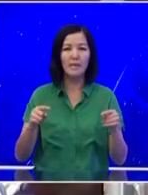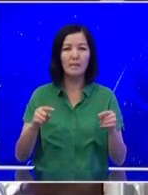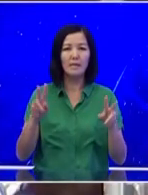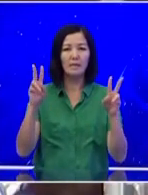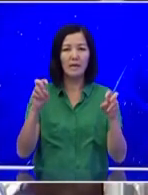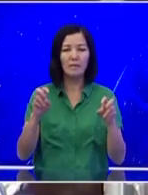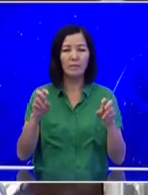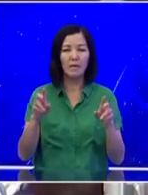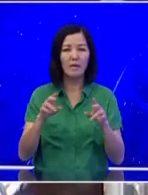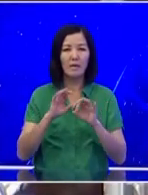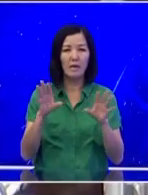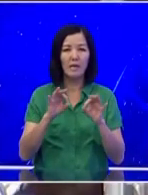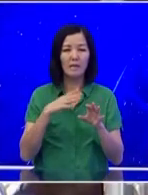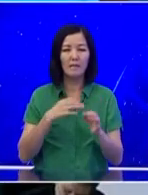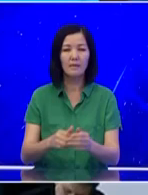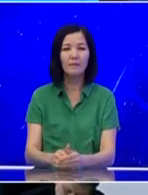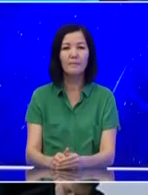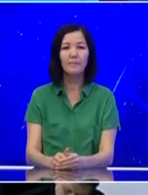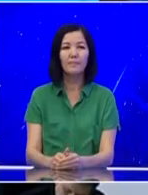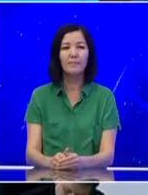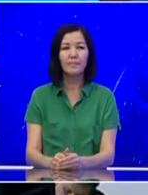мәселелер көтерілген.